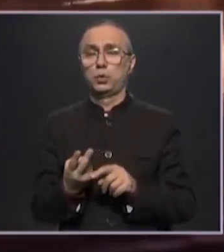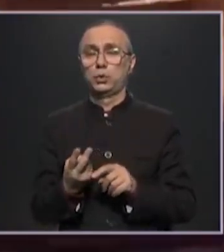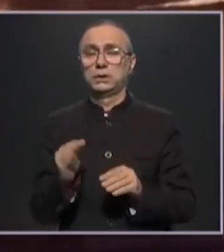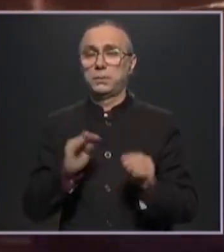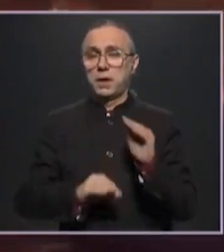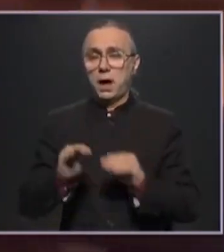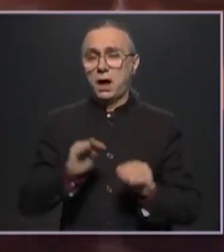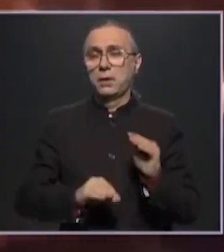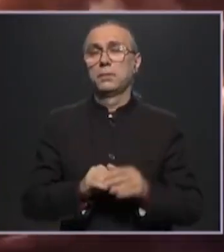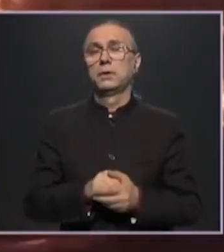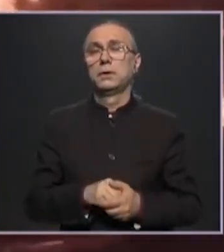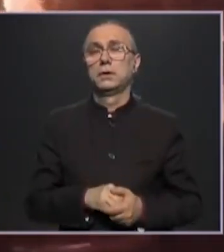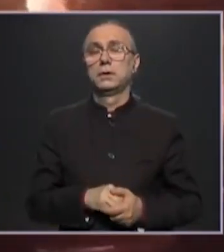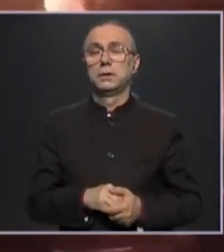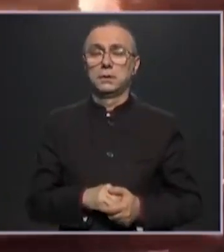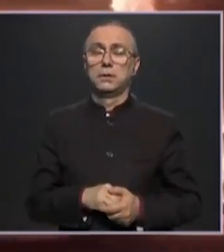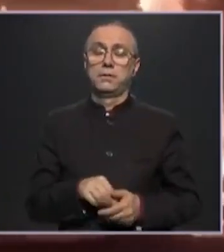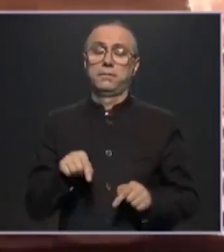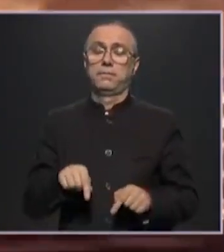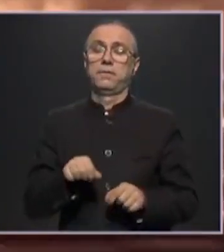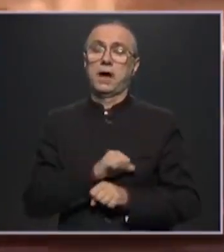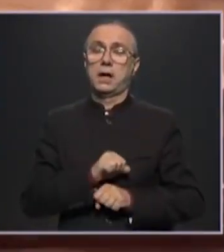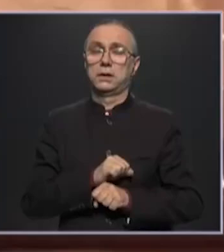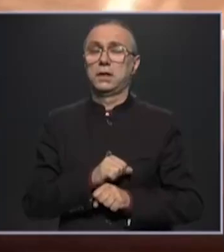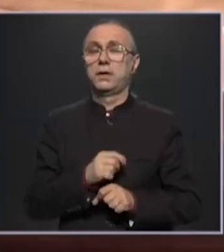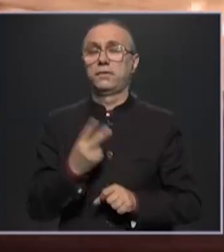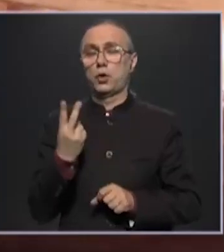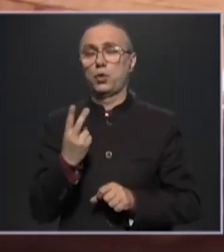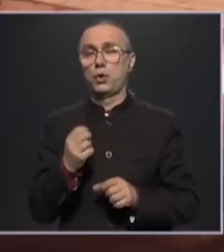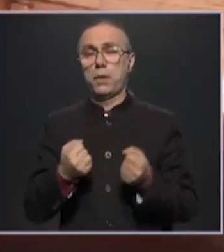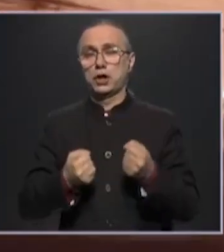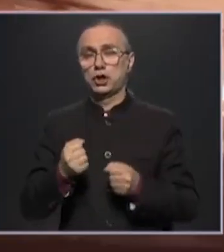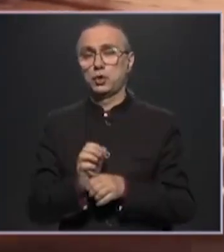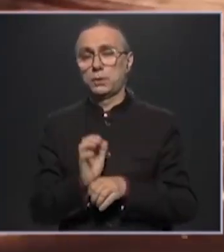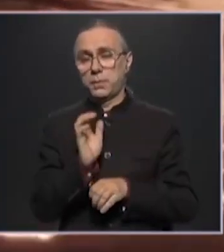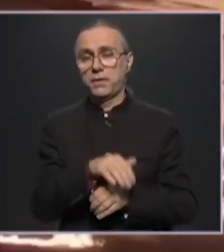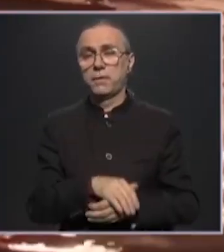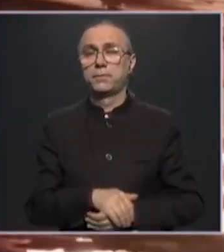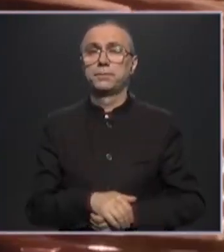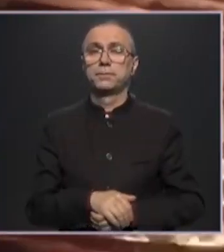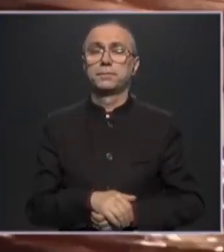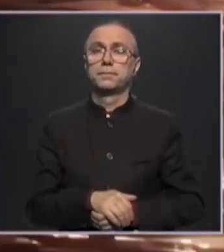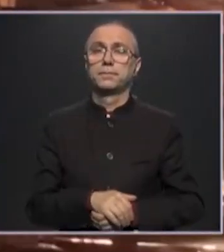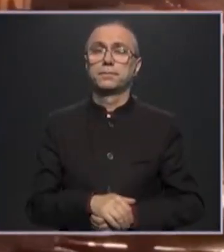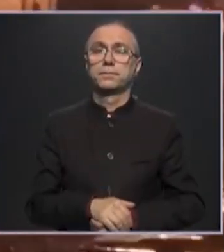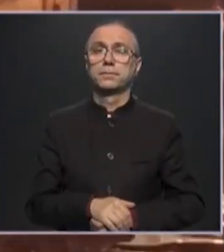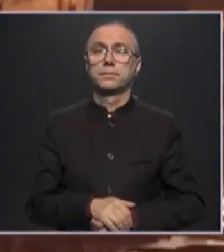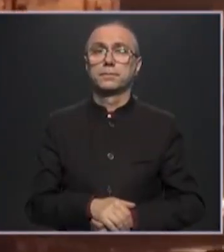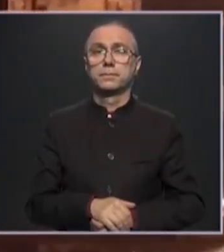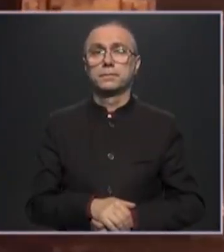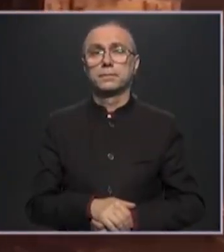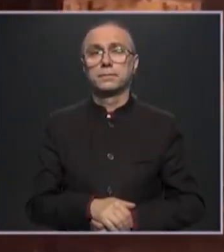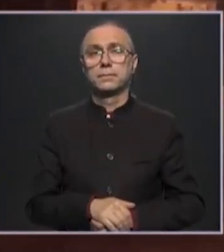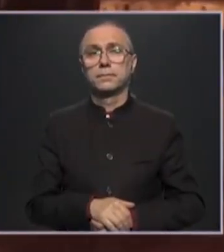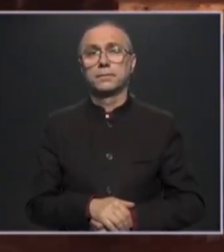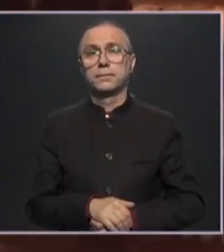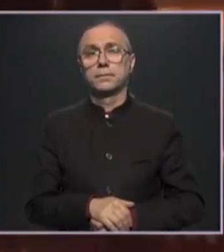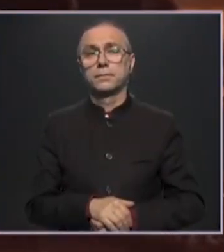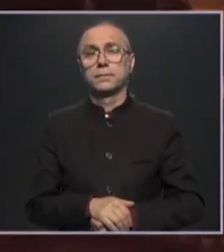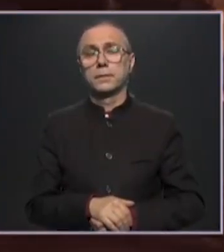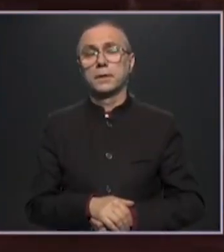выходные, уедет вторая машина. Но мы ее будем формировать уже на основании